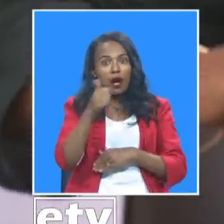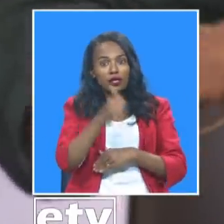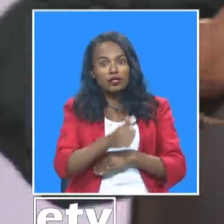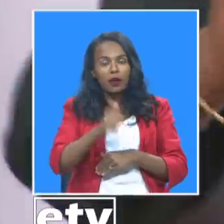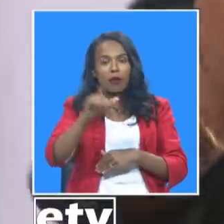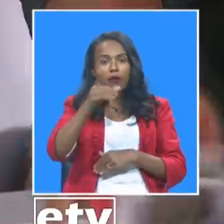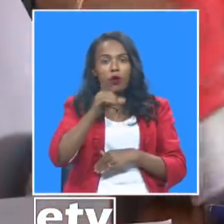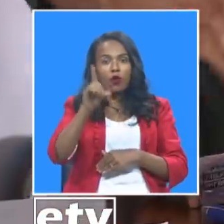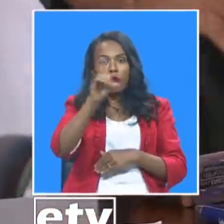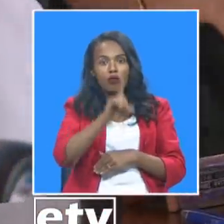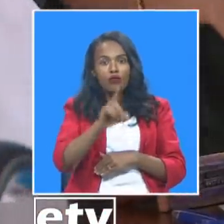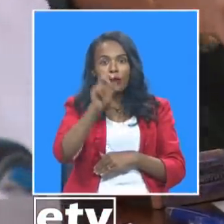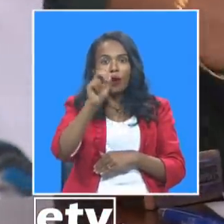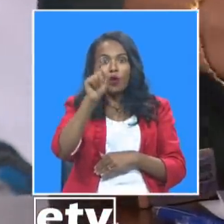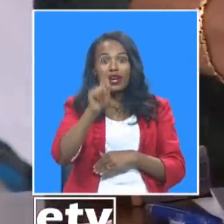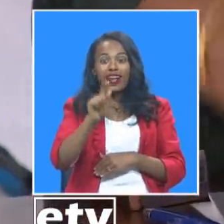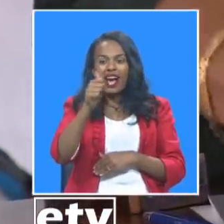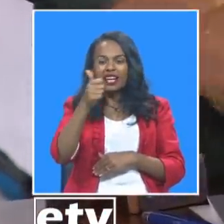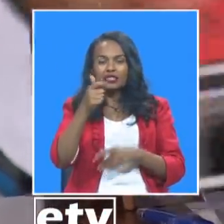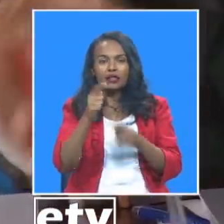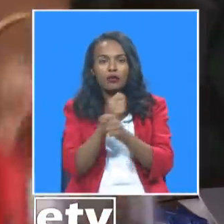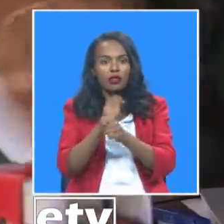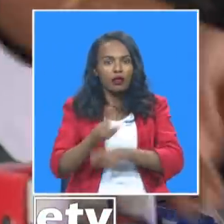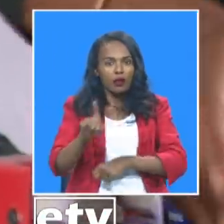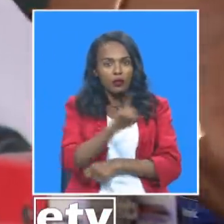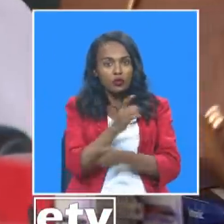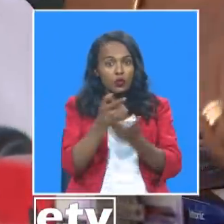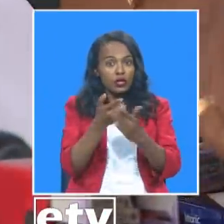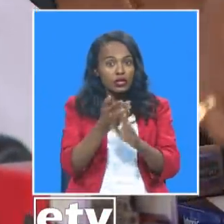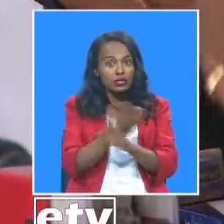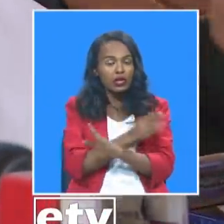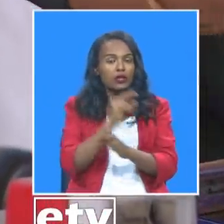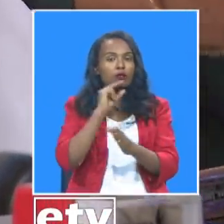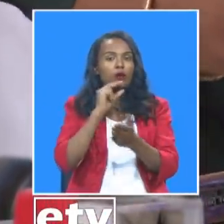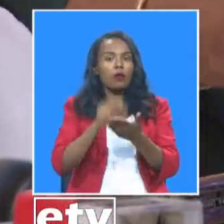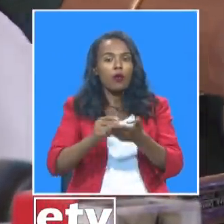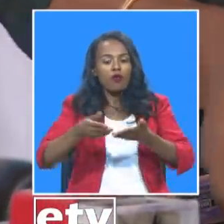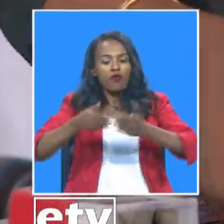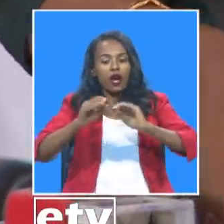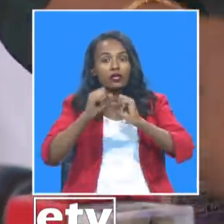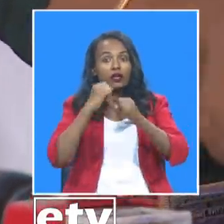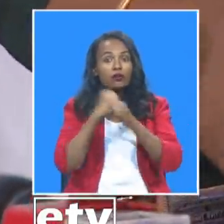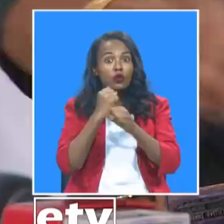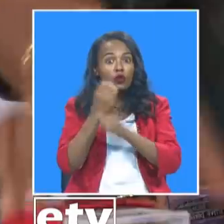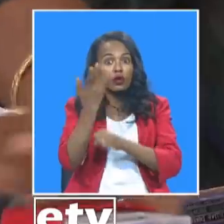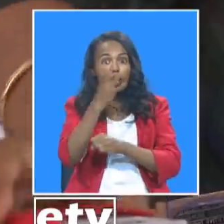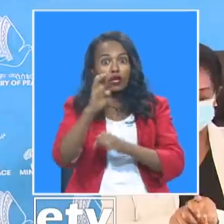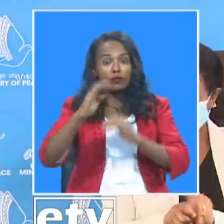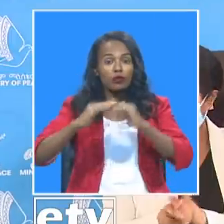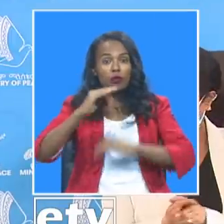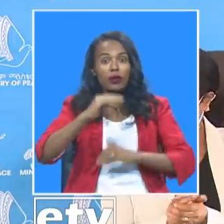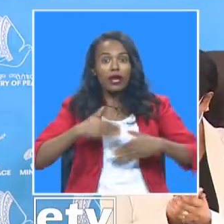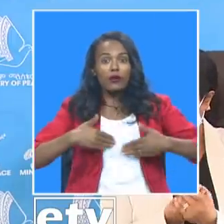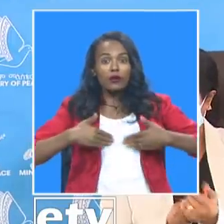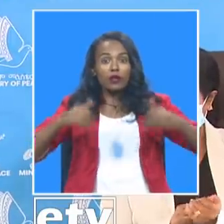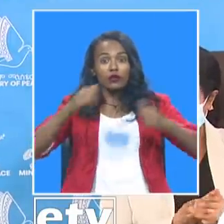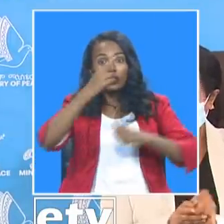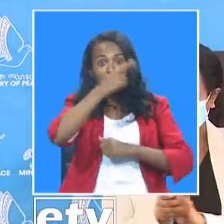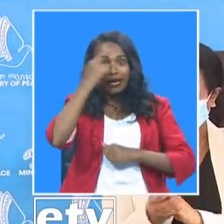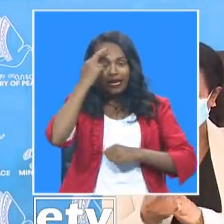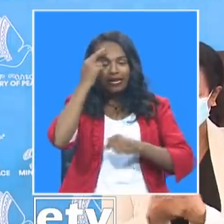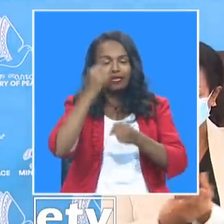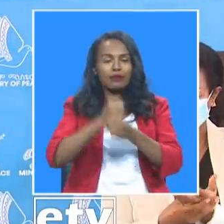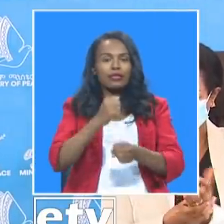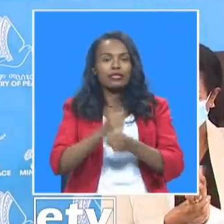በኮልፌ ቀራኒዮ በወረዳ 10 የሚተገበር ሲሆን ከዚህ ቀደም በበጎ ፍቃድ ተሰማርተው የነበሩ ከ400 በላይ ወጣቶች አማካኝነትም ይሰራል